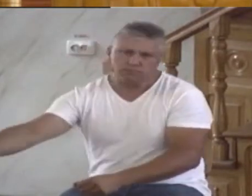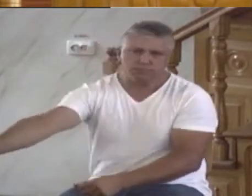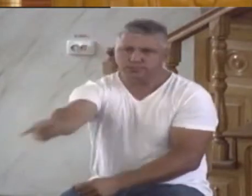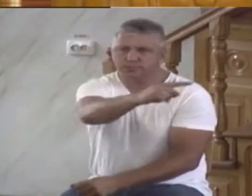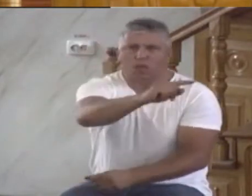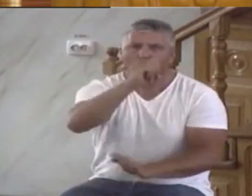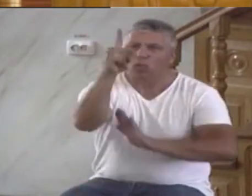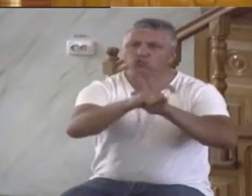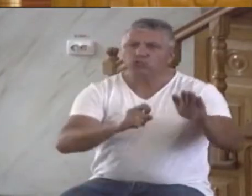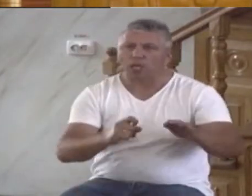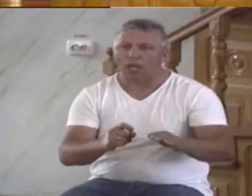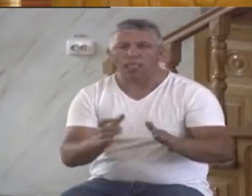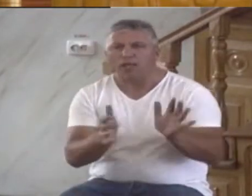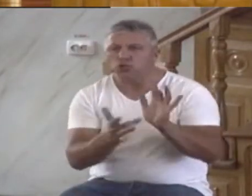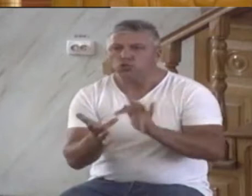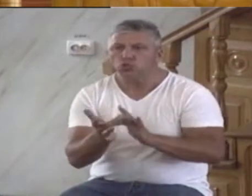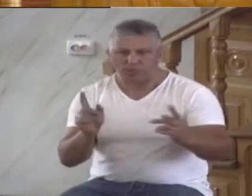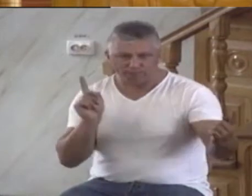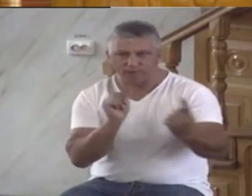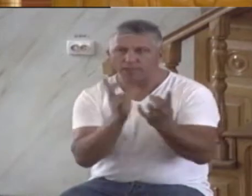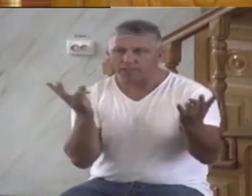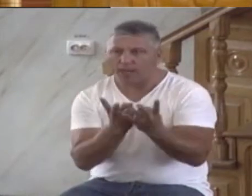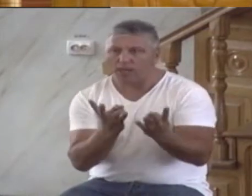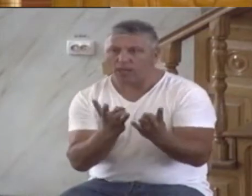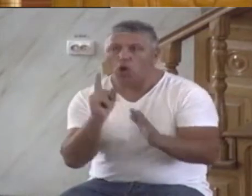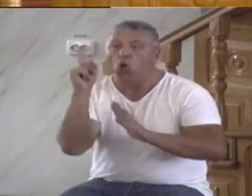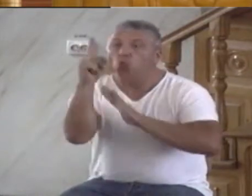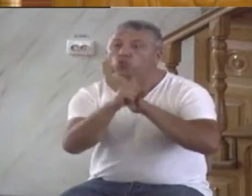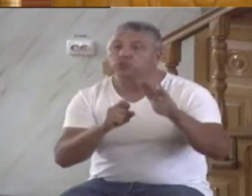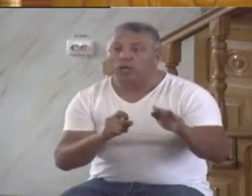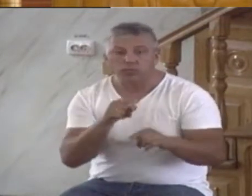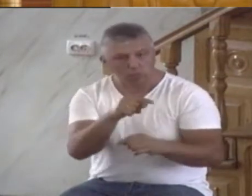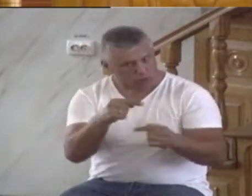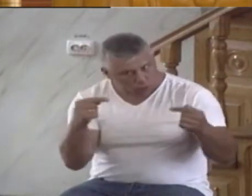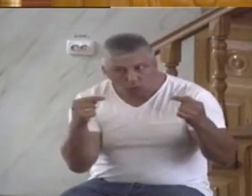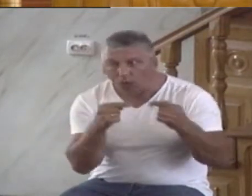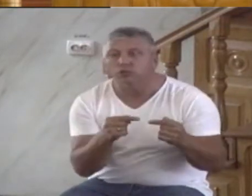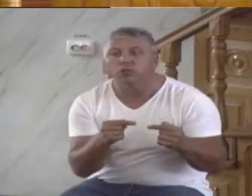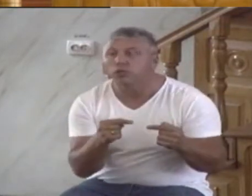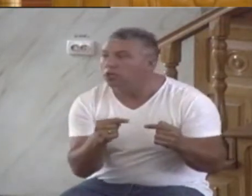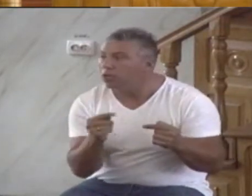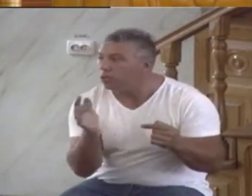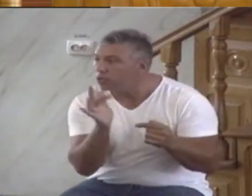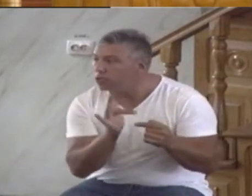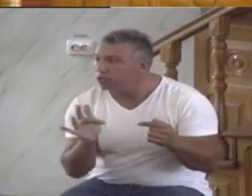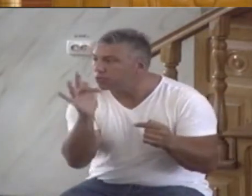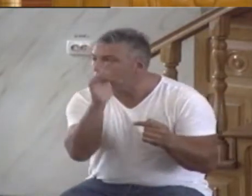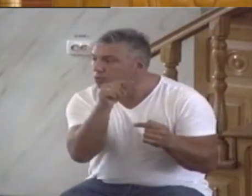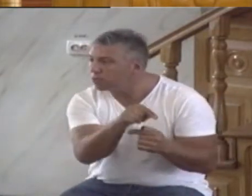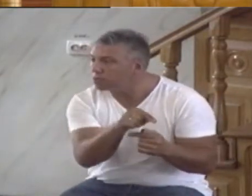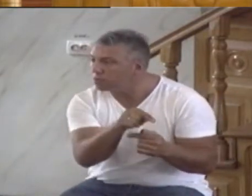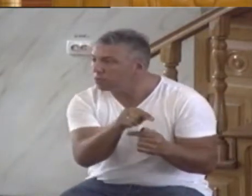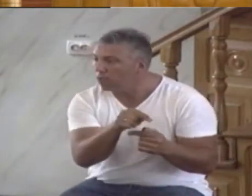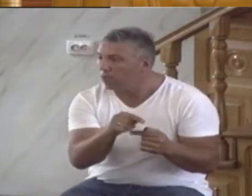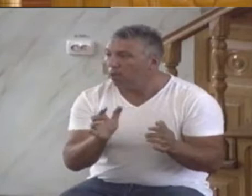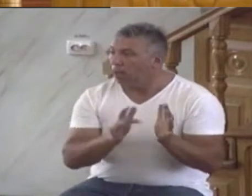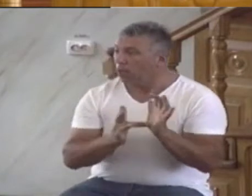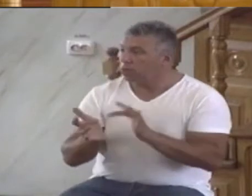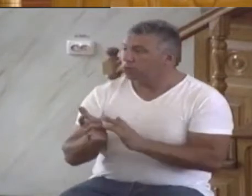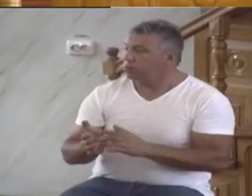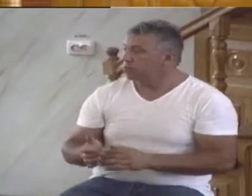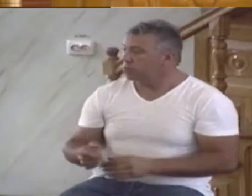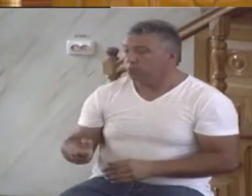должен прийти, или ожидать нам другого?“ И сказал им Иисус в ответ: „Пойдите,